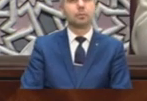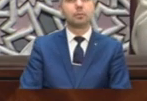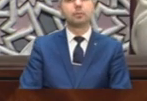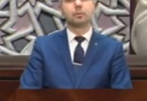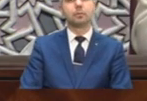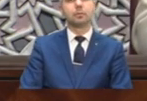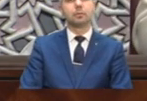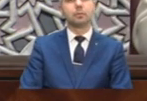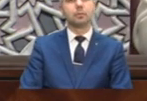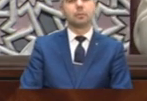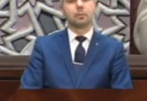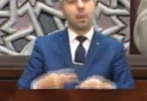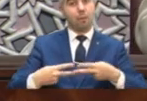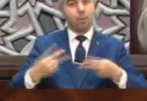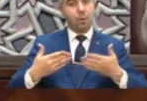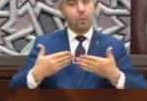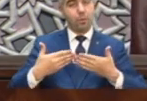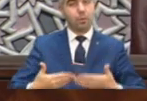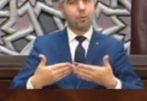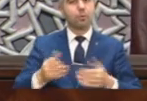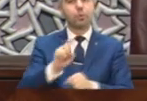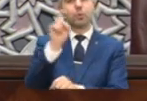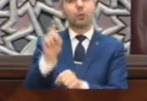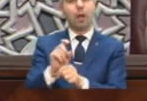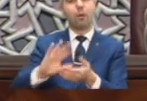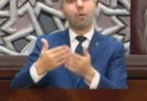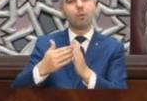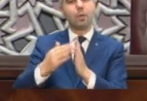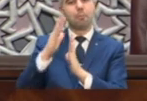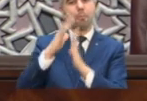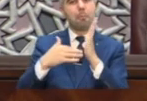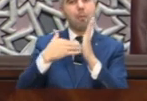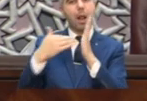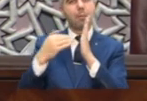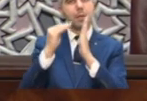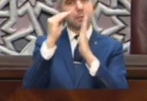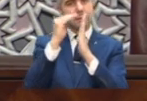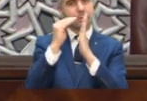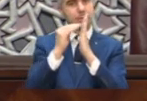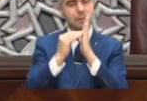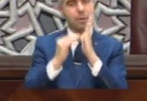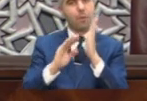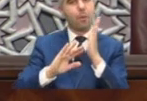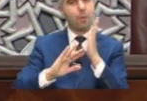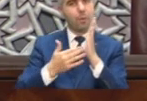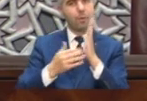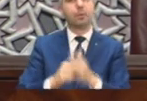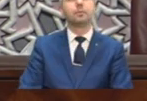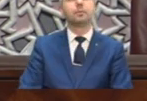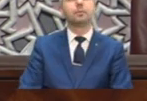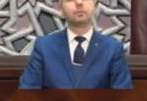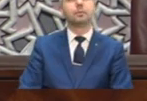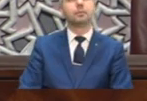حضرات السيدات والسادة، نشرع الآن في بسط الأسئلة الشفهية المدرجة بجدول